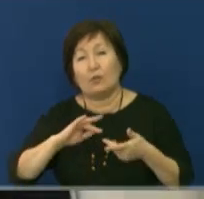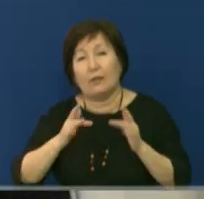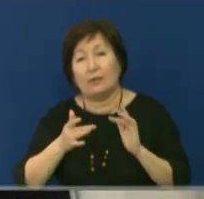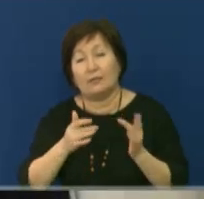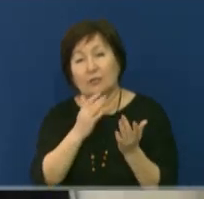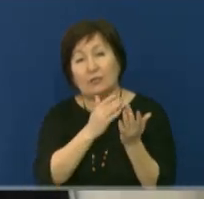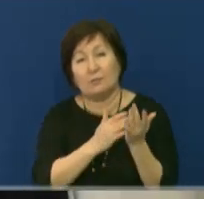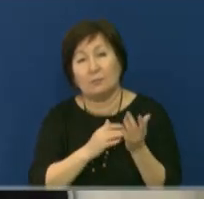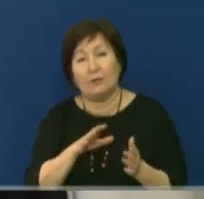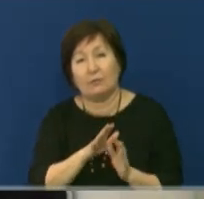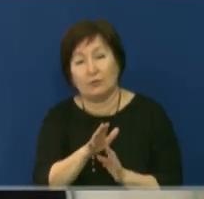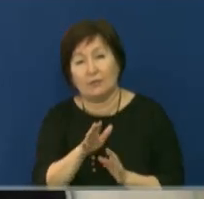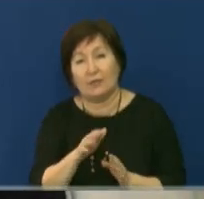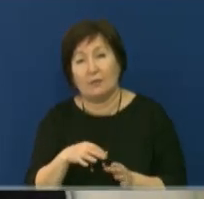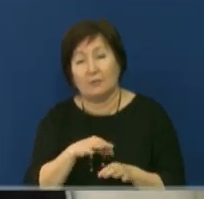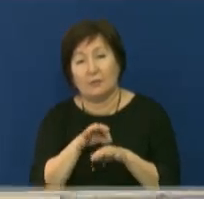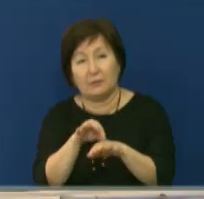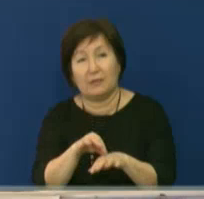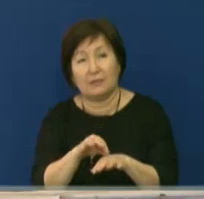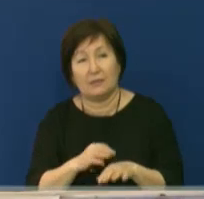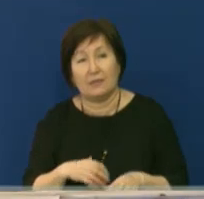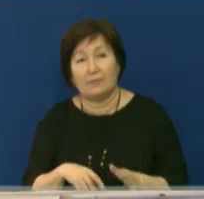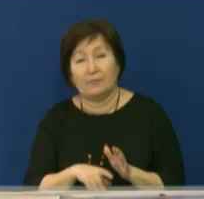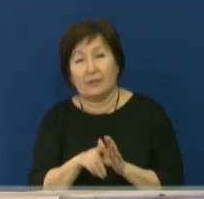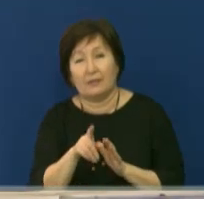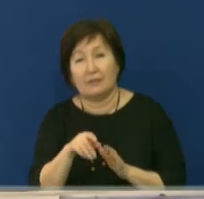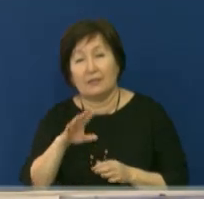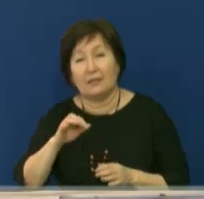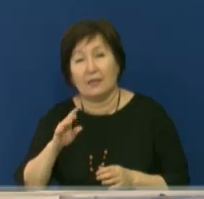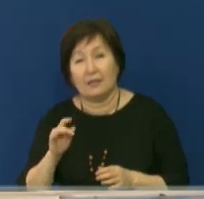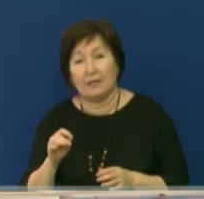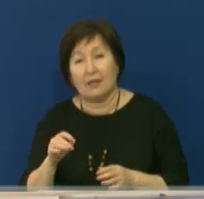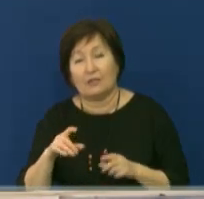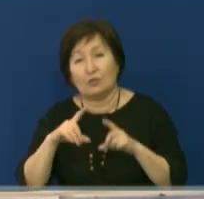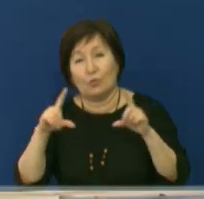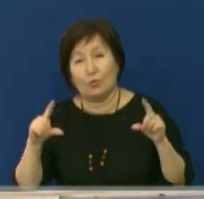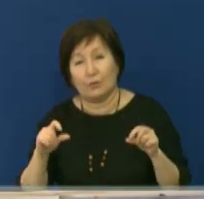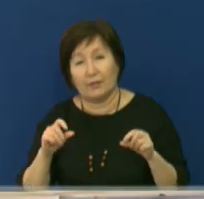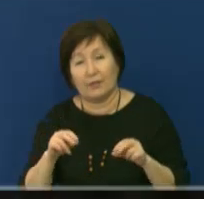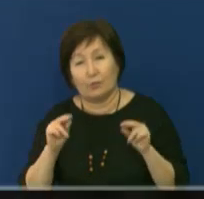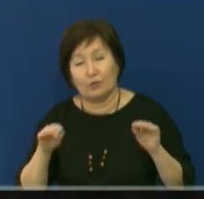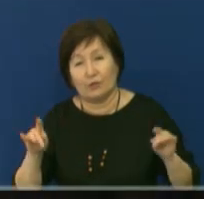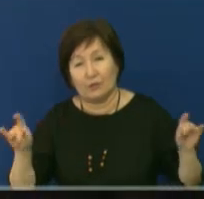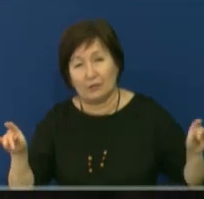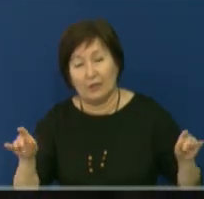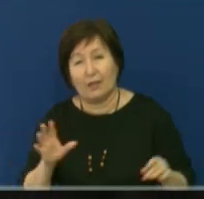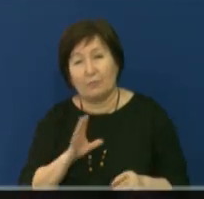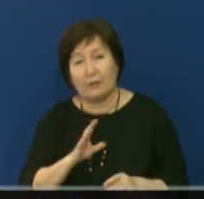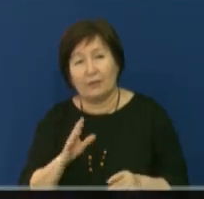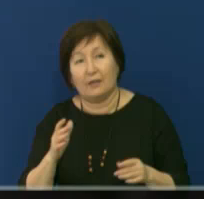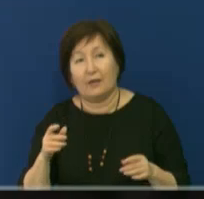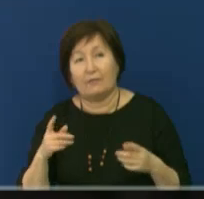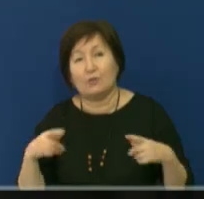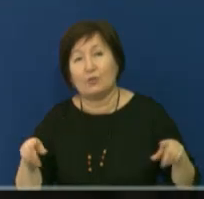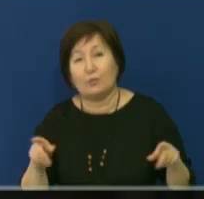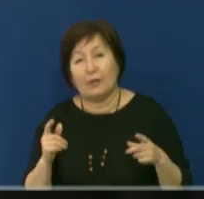Халықаралық фестивальде өнер көрсетушілердің басым бөлігі татар өнер мектебінің оқушылары. Үш шараға бірнеше рет қатысқан балалар